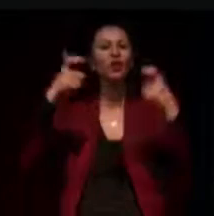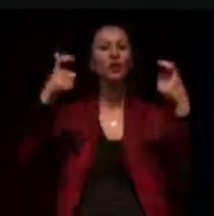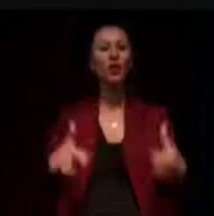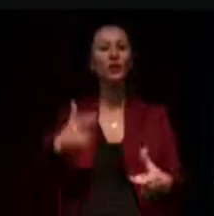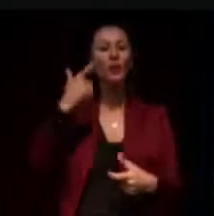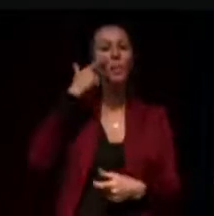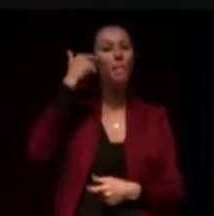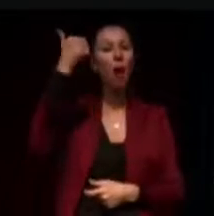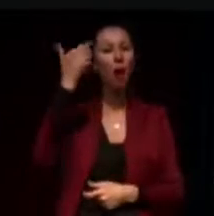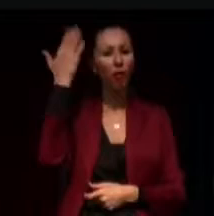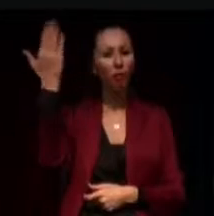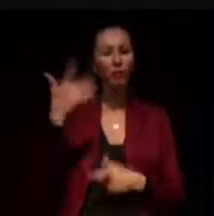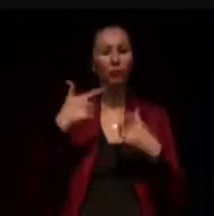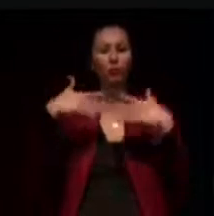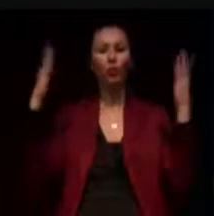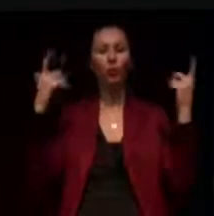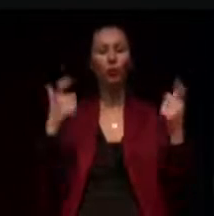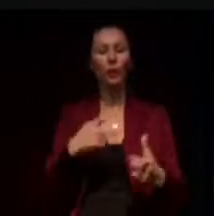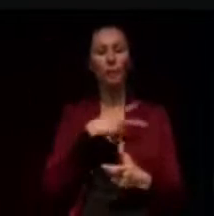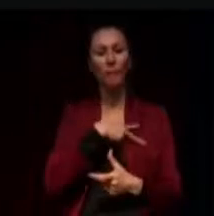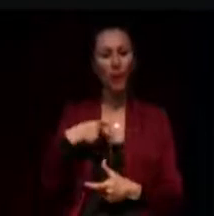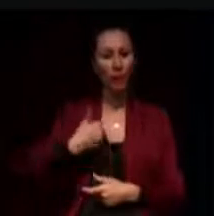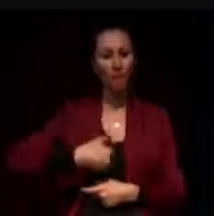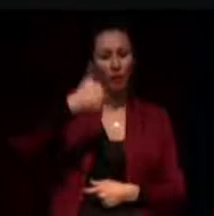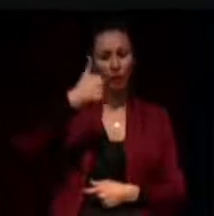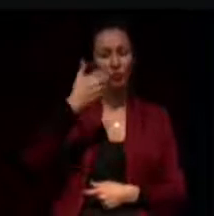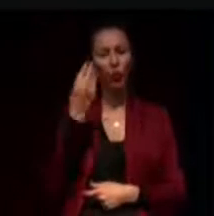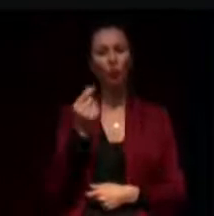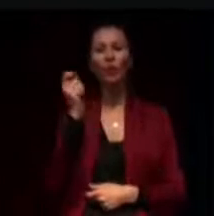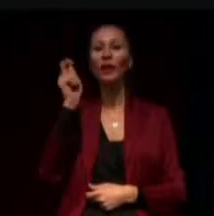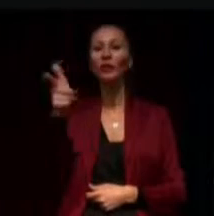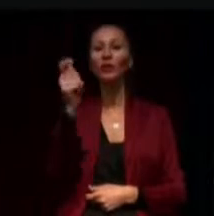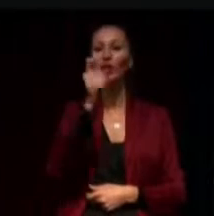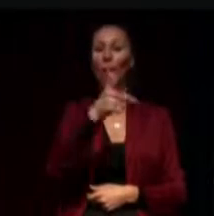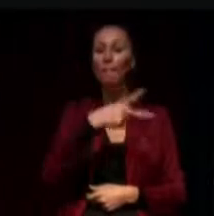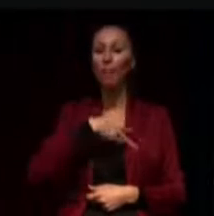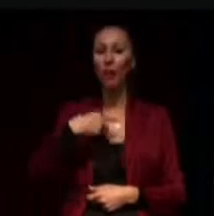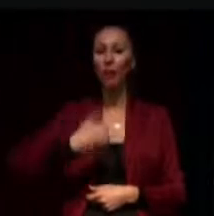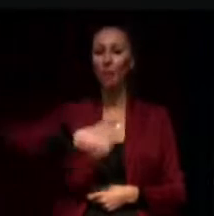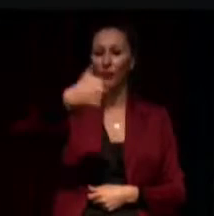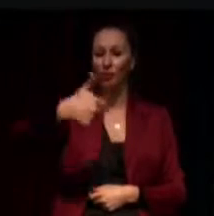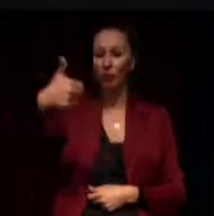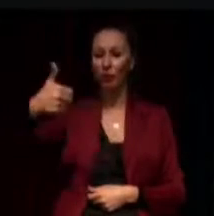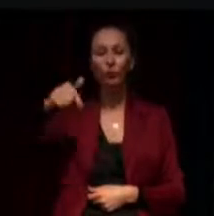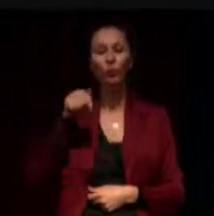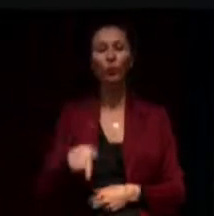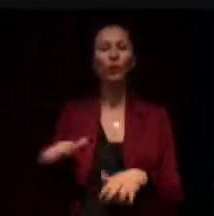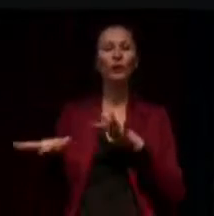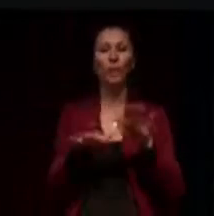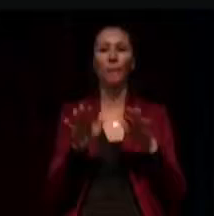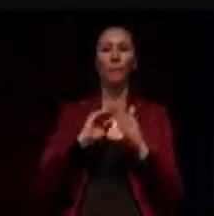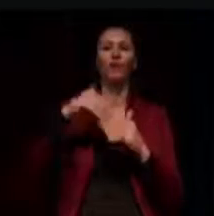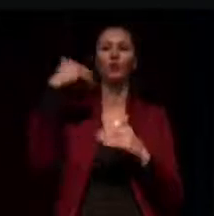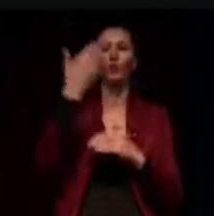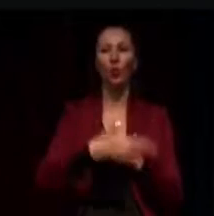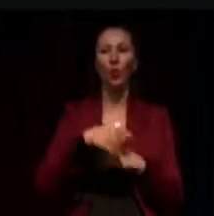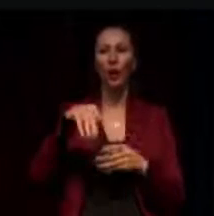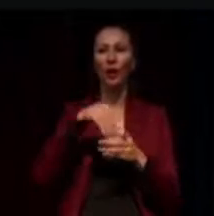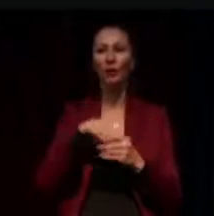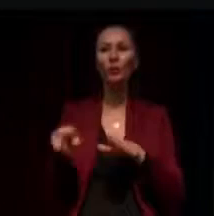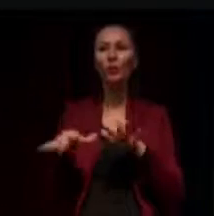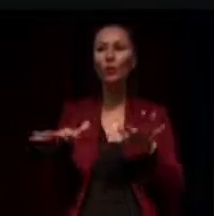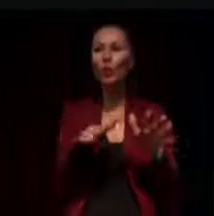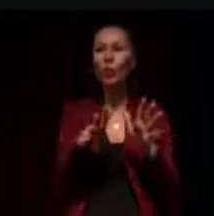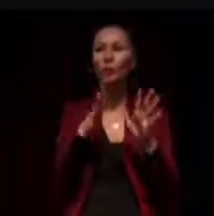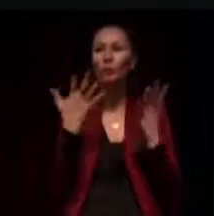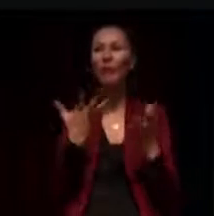Şehircilik Bakanımız olsun, Büyükşehir Belediye Başkanımız, ilçe belediye başkanlarımız bu depremden sonra bu durumlarla en